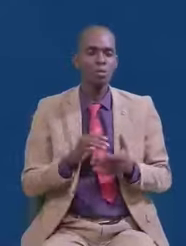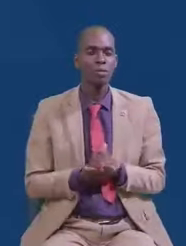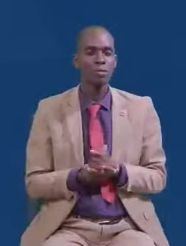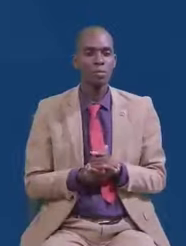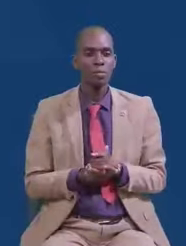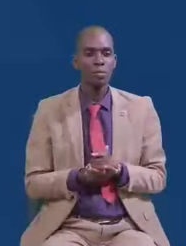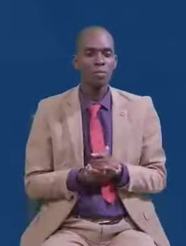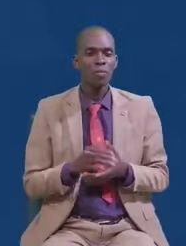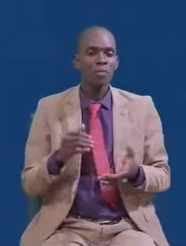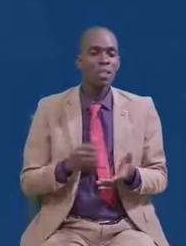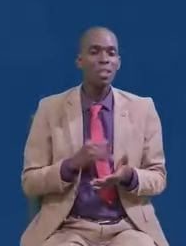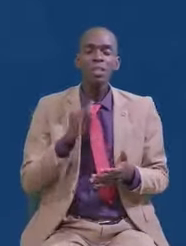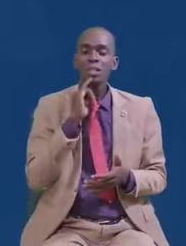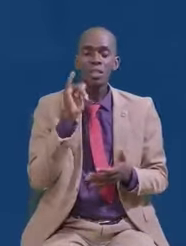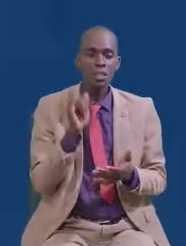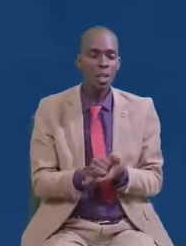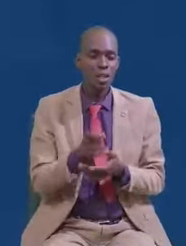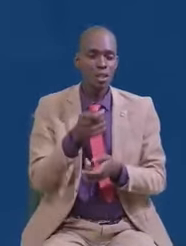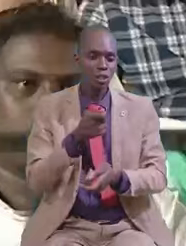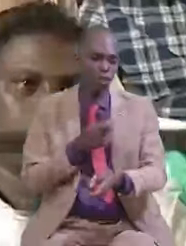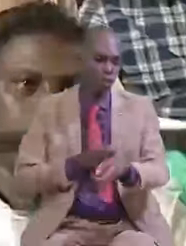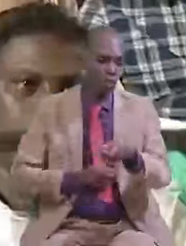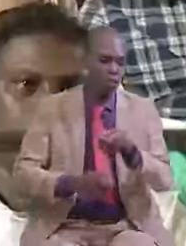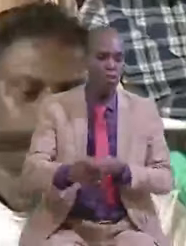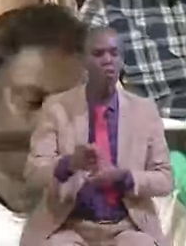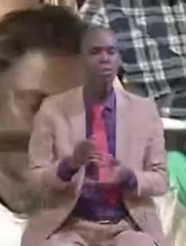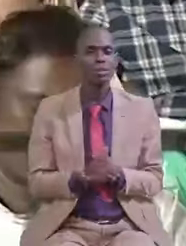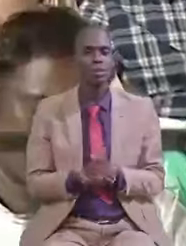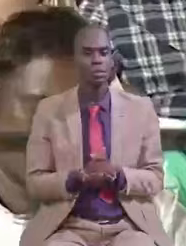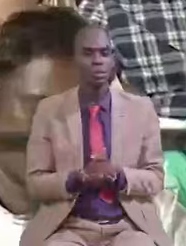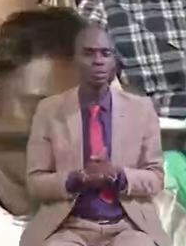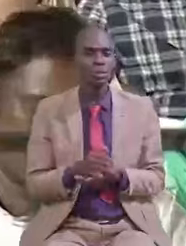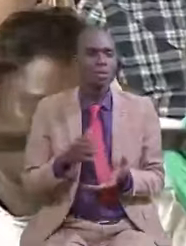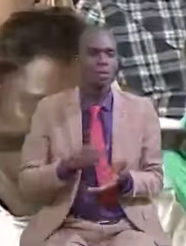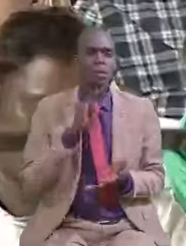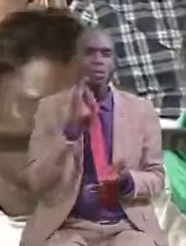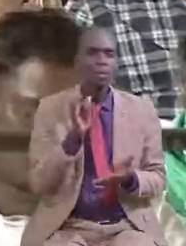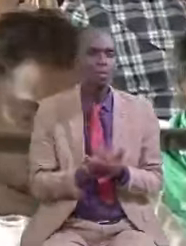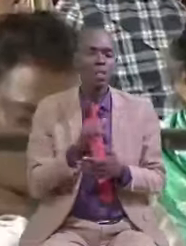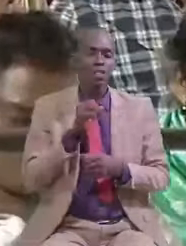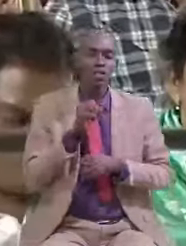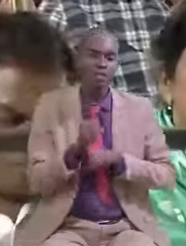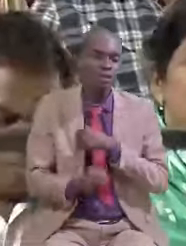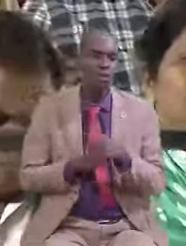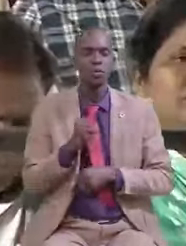C'est cette substitution. C'est cette souffrance